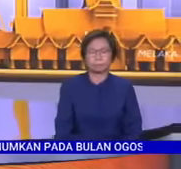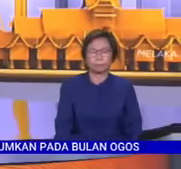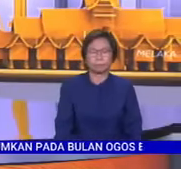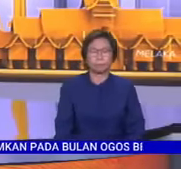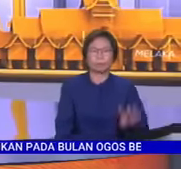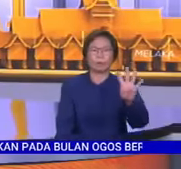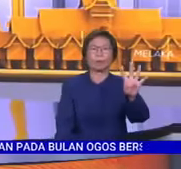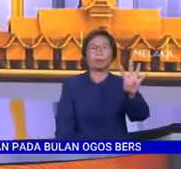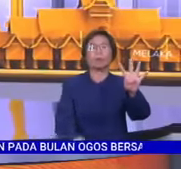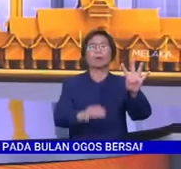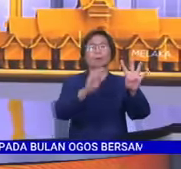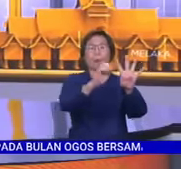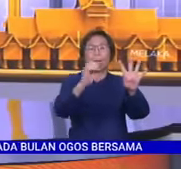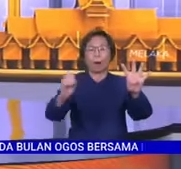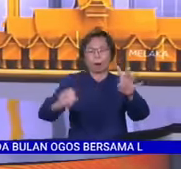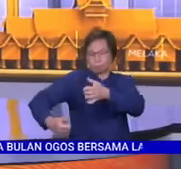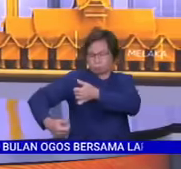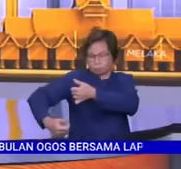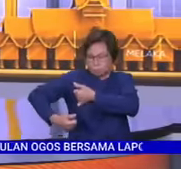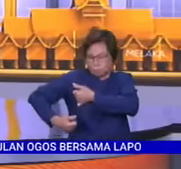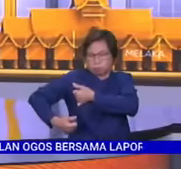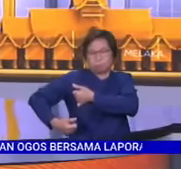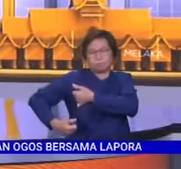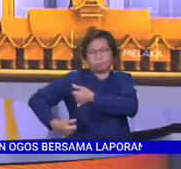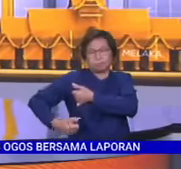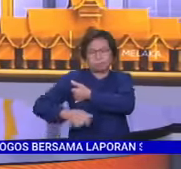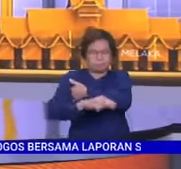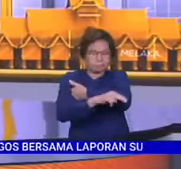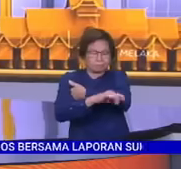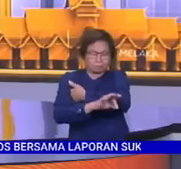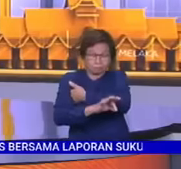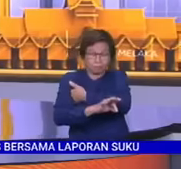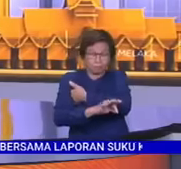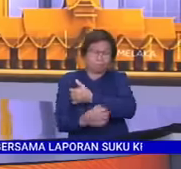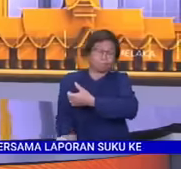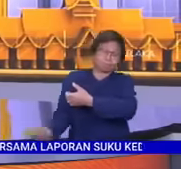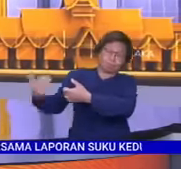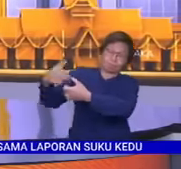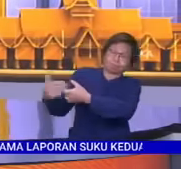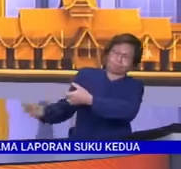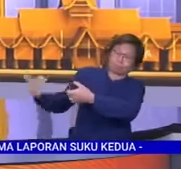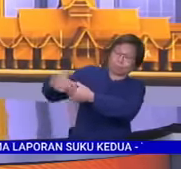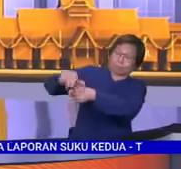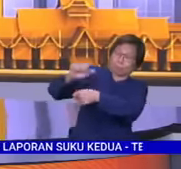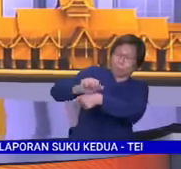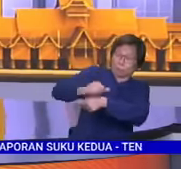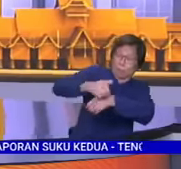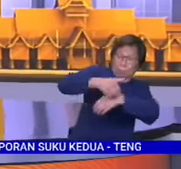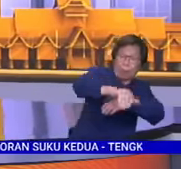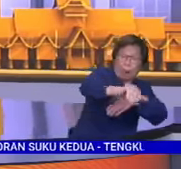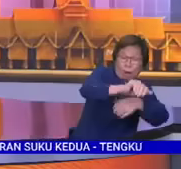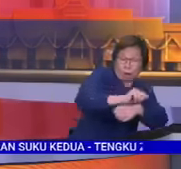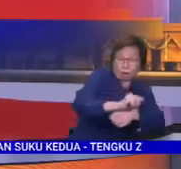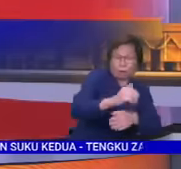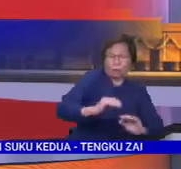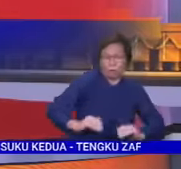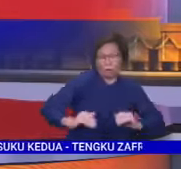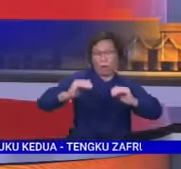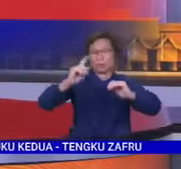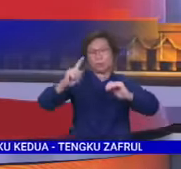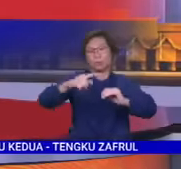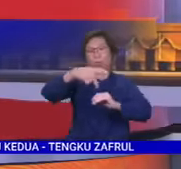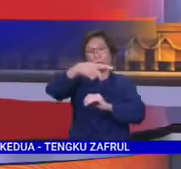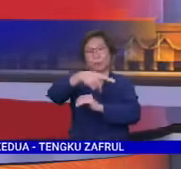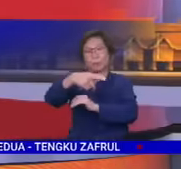ke-4 ratus anggota angkatan tentera Malaysia EDM di negeri sembilan terlibat dalam penugasannya sepanjang fase 1